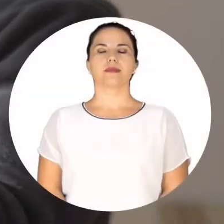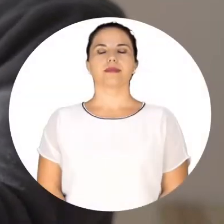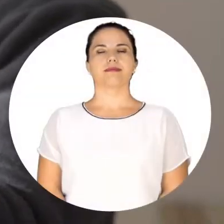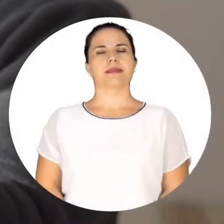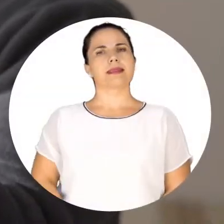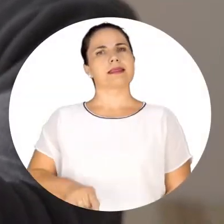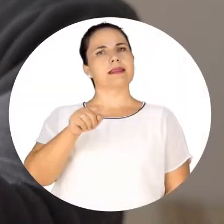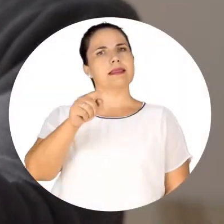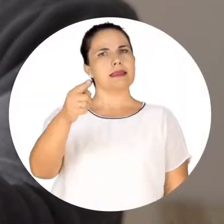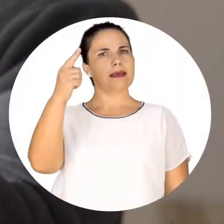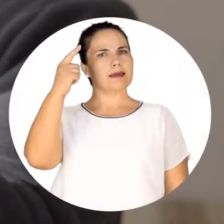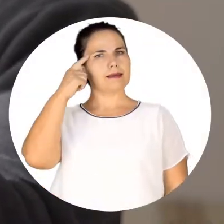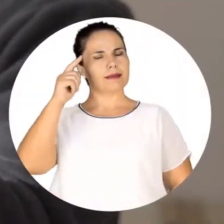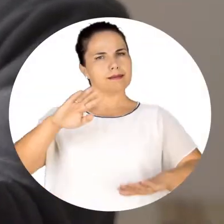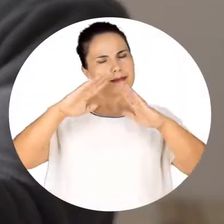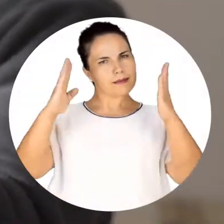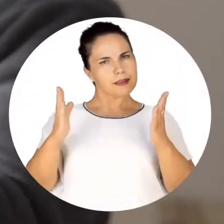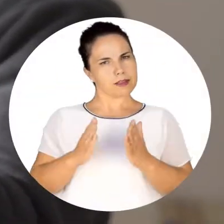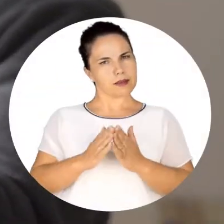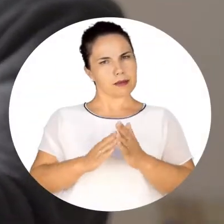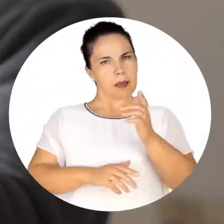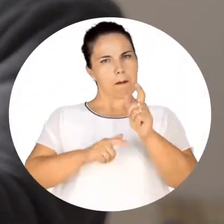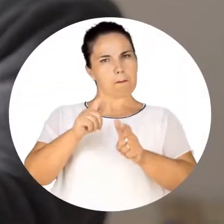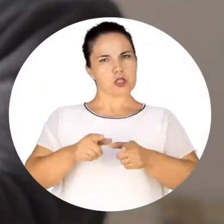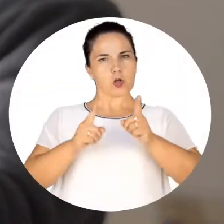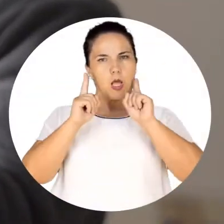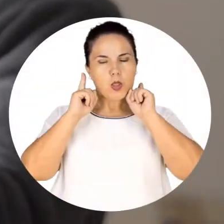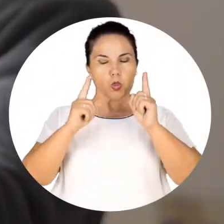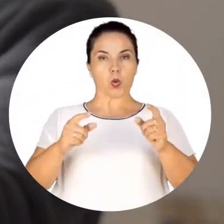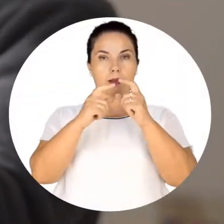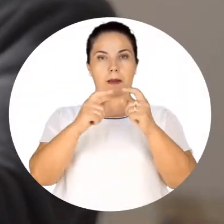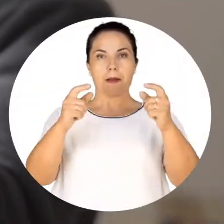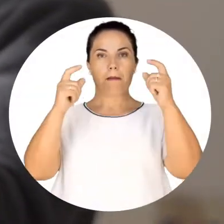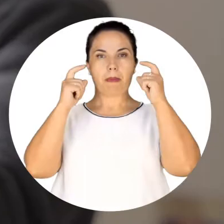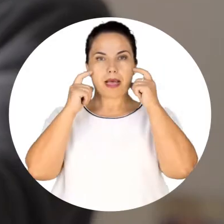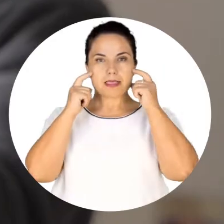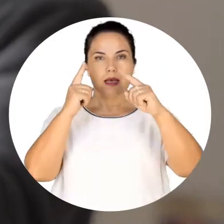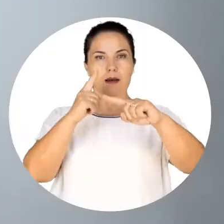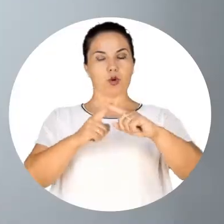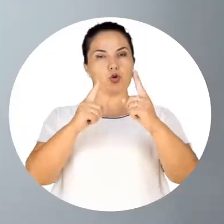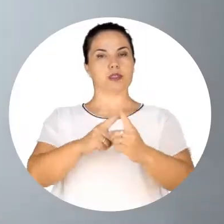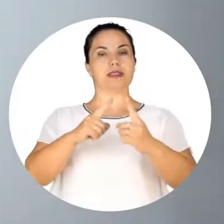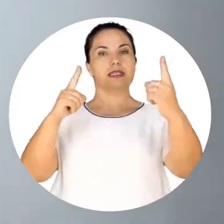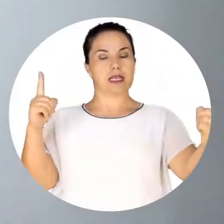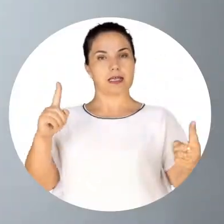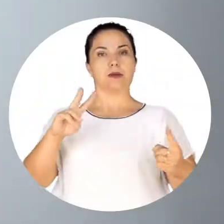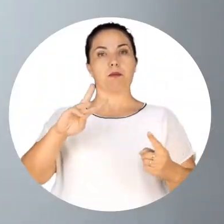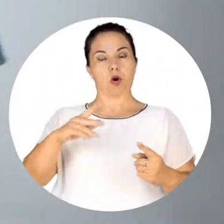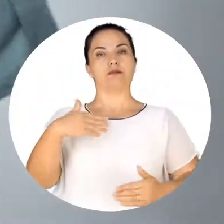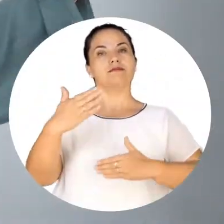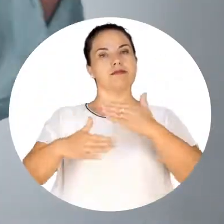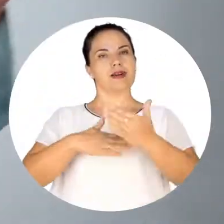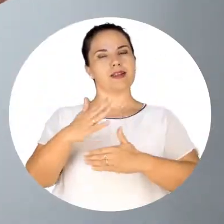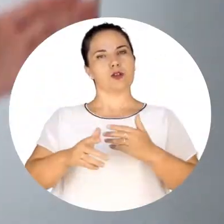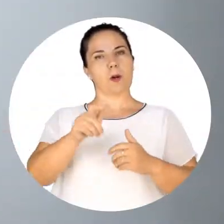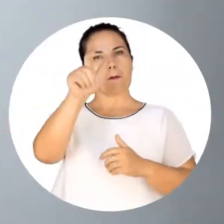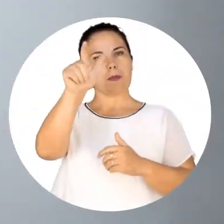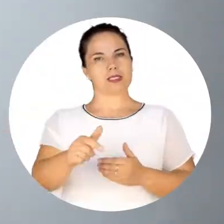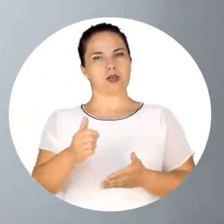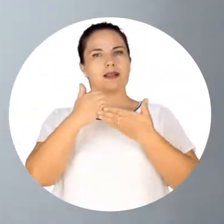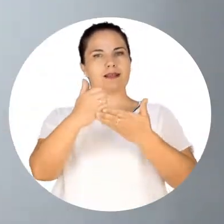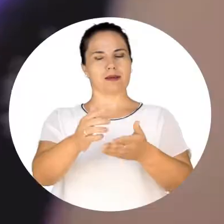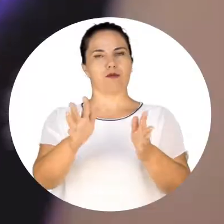A e di se të gjithë superheronjtë mbajnë maskë dhe distancë, por sërish janë gjithnjë pranë njerëzve që duan? Maska është aksesori më